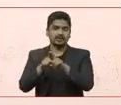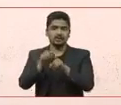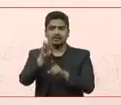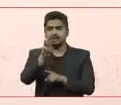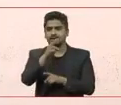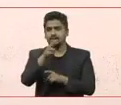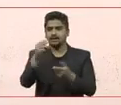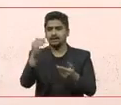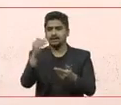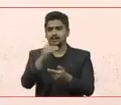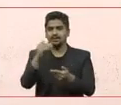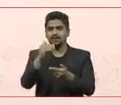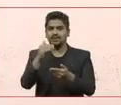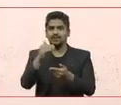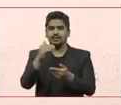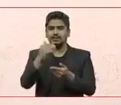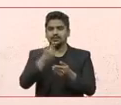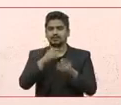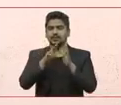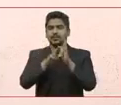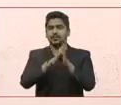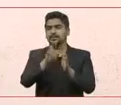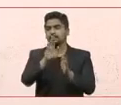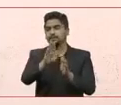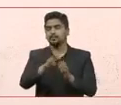3 जना बच्चा चाहिँ हामीसँग एडमिटेड छन्।